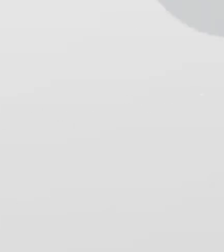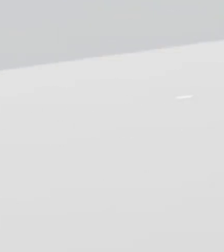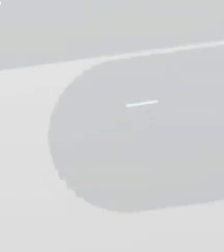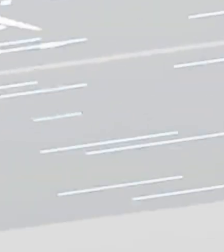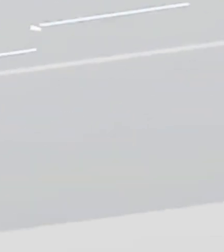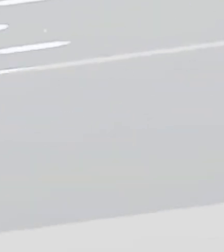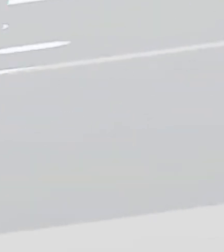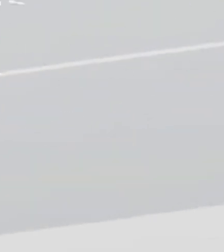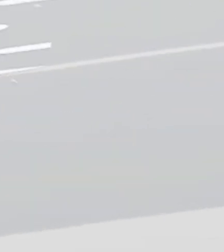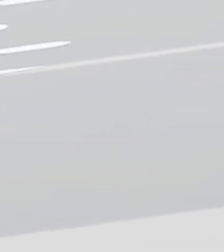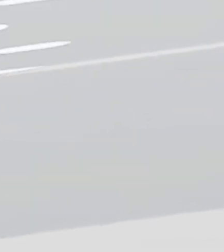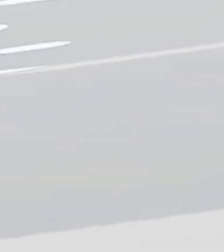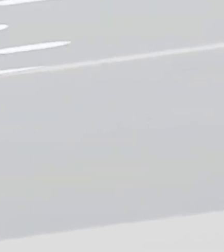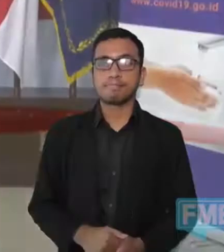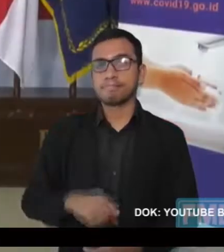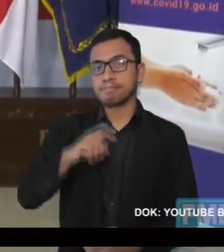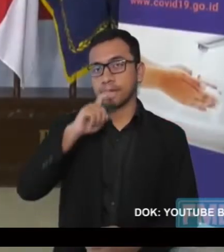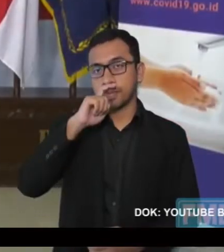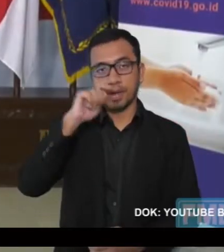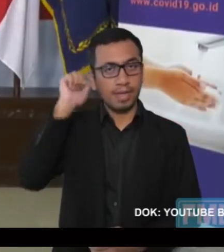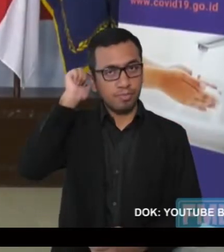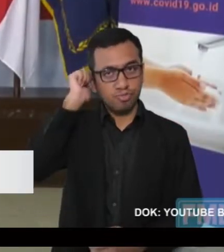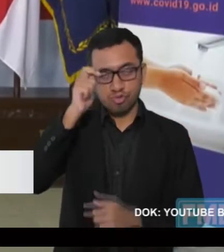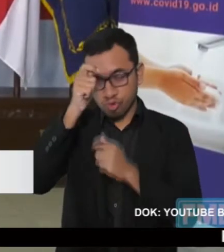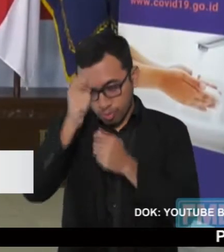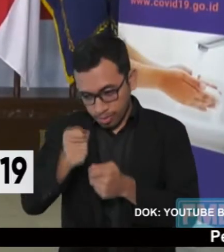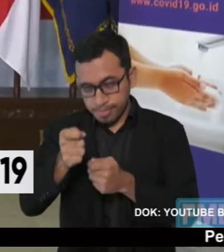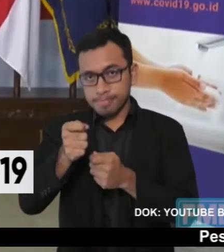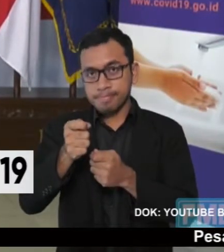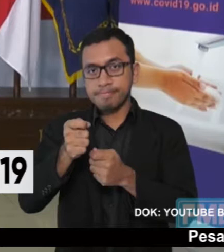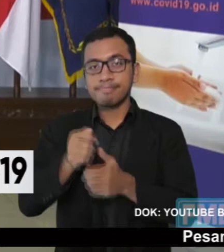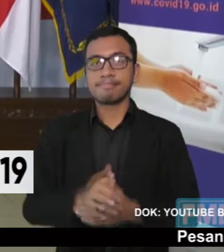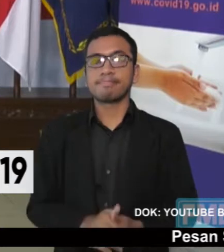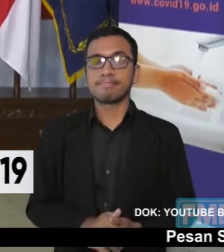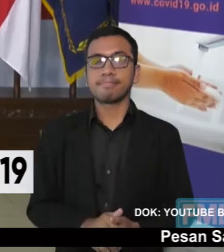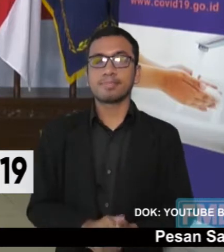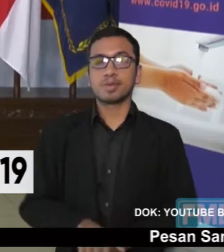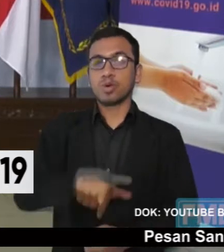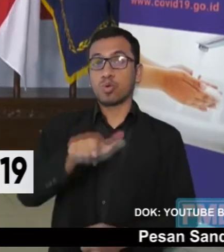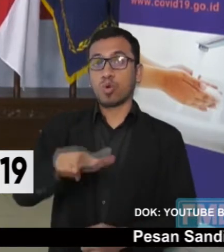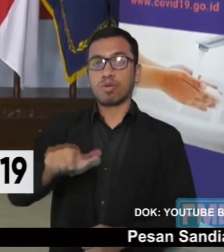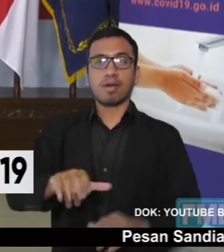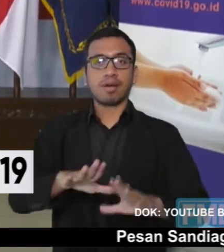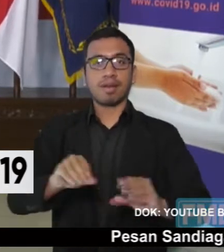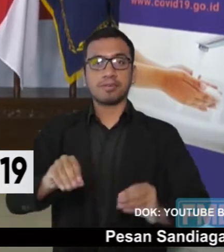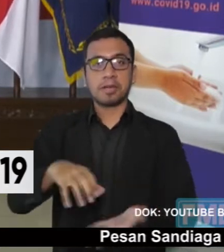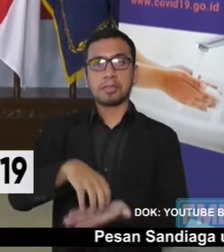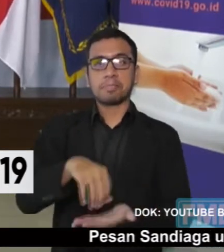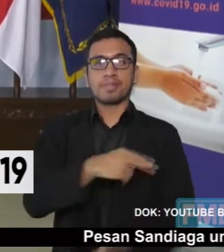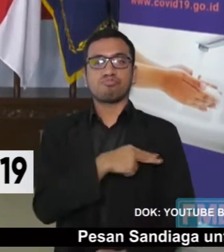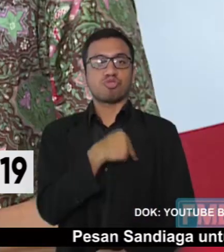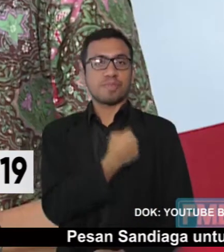Hai nah teman-teman yang bekerja di Puskesmas dan seluruh masyarakat